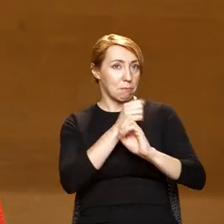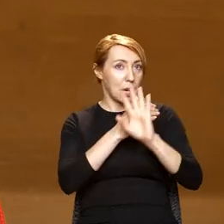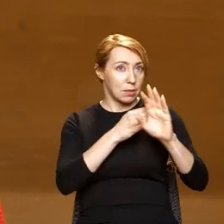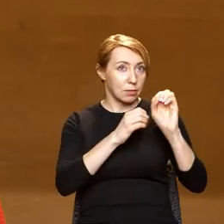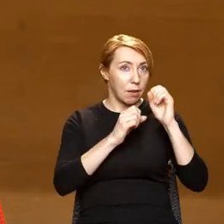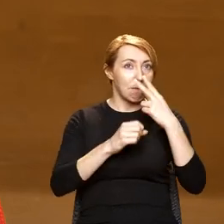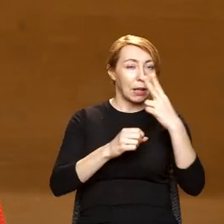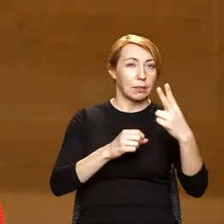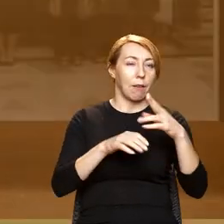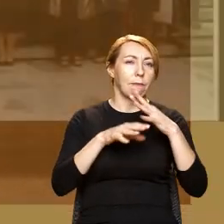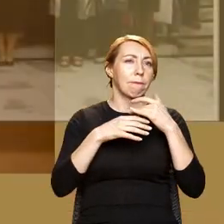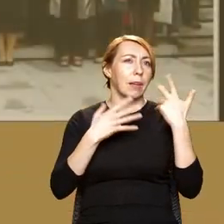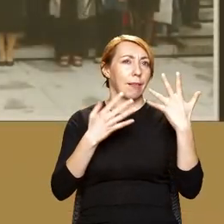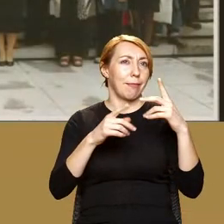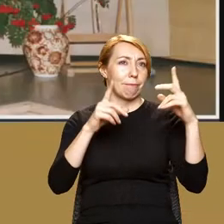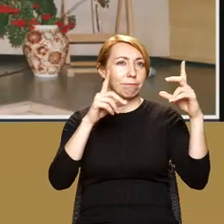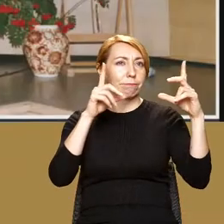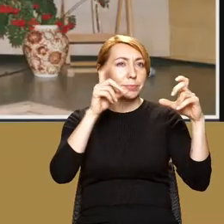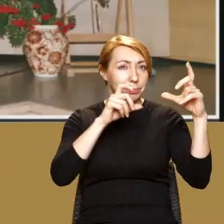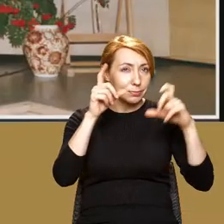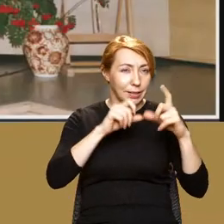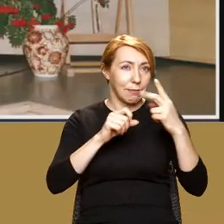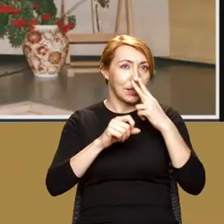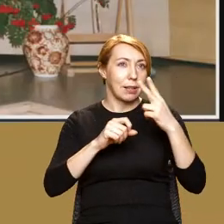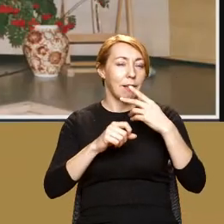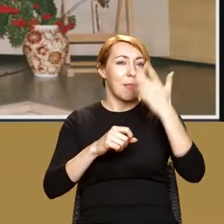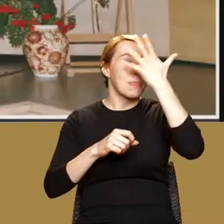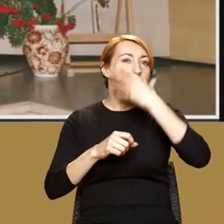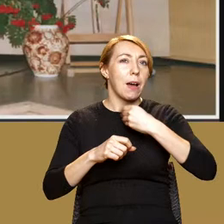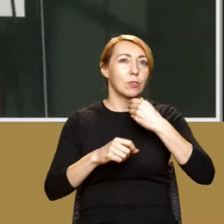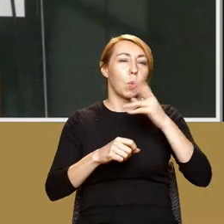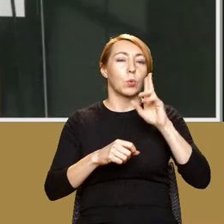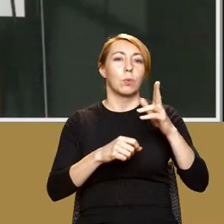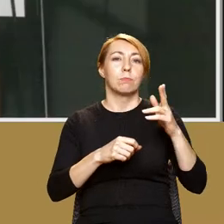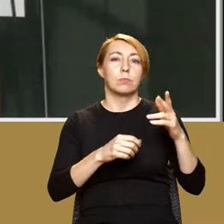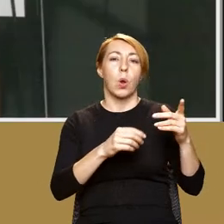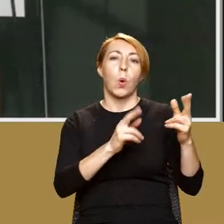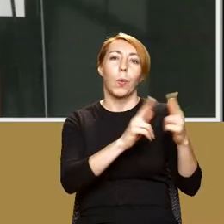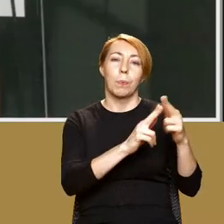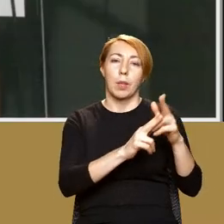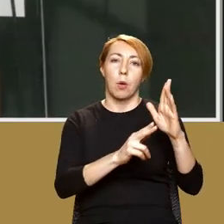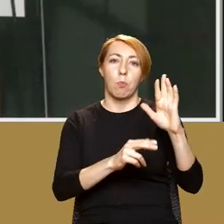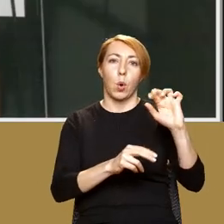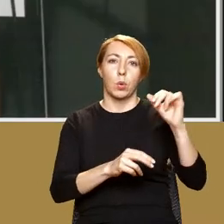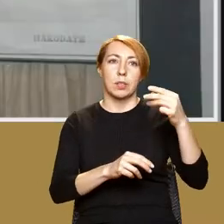bardzo wiele twarzy, które związane są w ogóle z Bronisławem